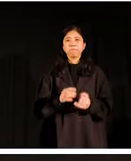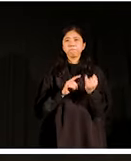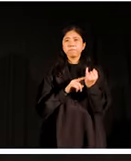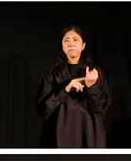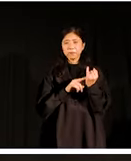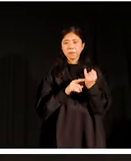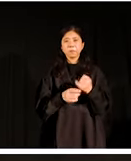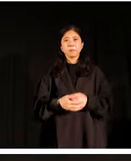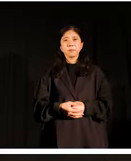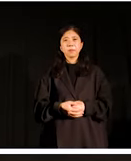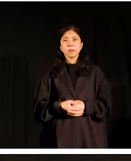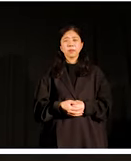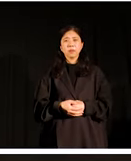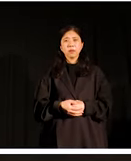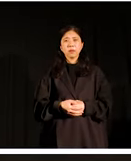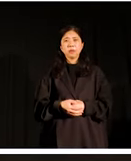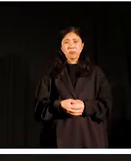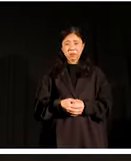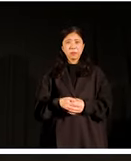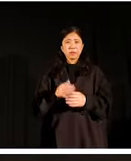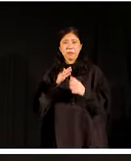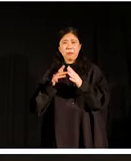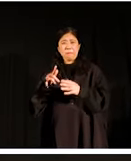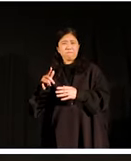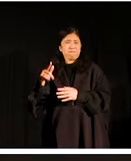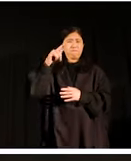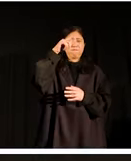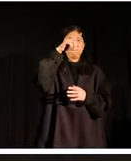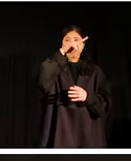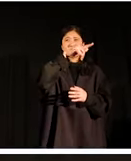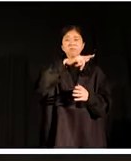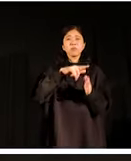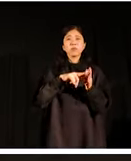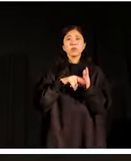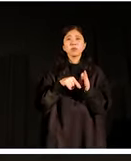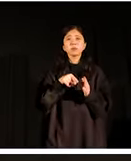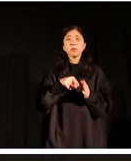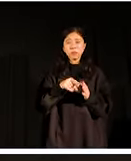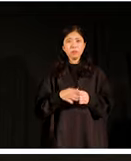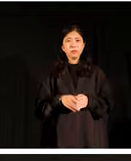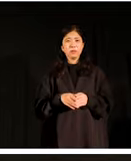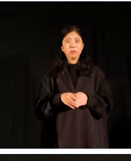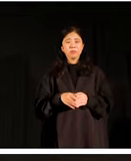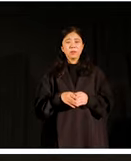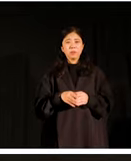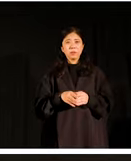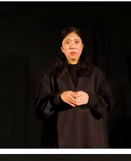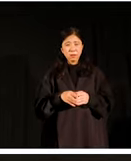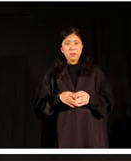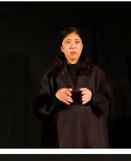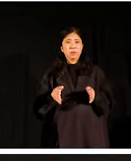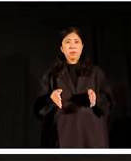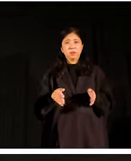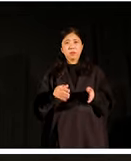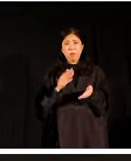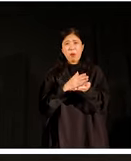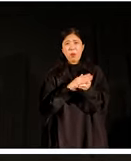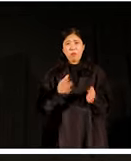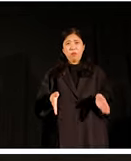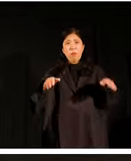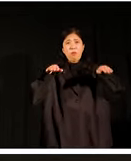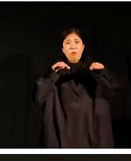もうその戦闘機が取る時はもうこの家のカまアパートねマンションのカーテンにしがみついてこう怖